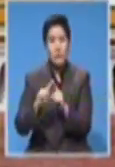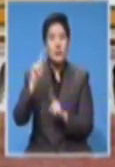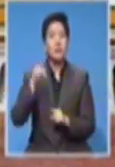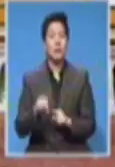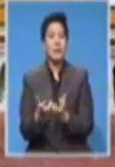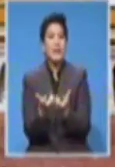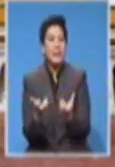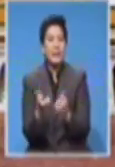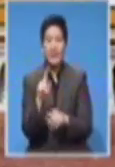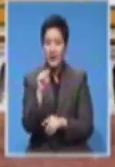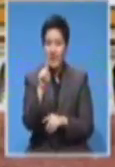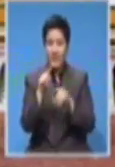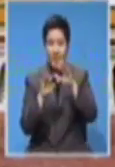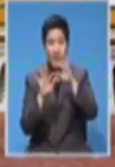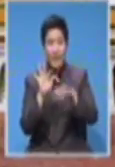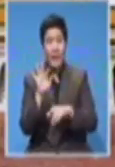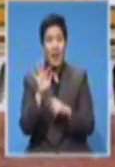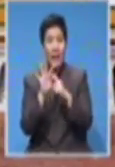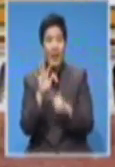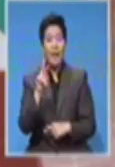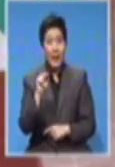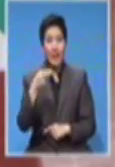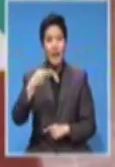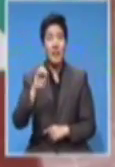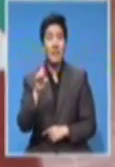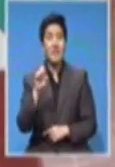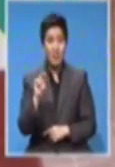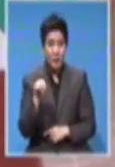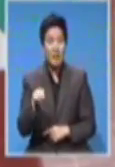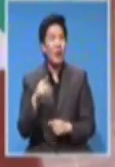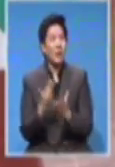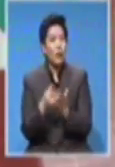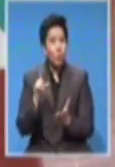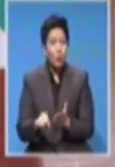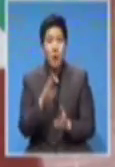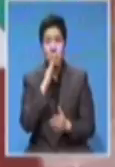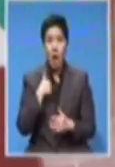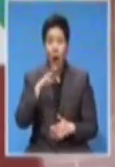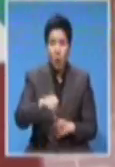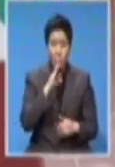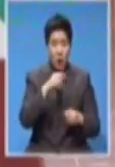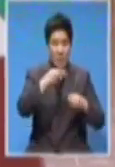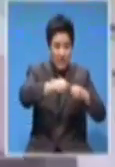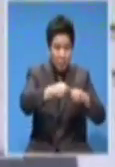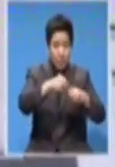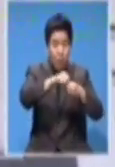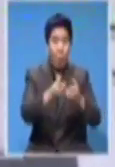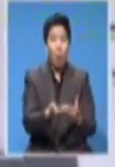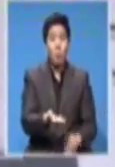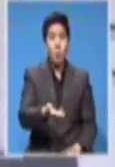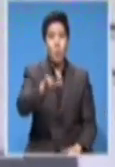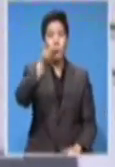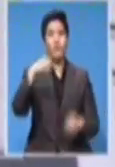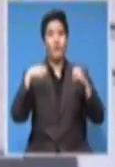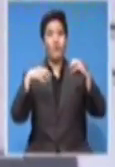พราะงั้นวันหน้าถ้ามันยังต้องซื้อเขาแล้ววันหน้าหรือยังต้องใช้แก๊สน้ำมันพอราคามันขึ้นมาอีกค่าไฟฟ้ามันขึ้นแน่นอน